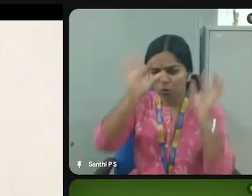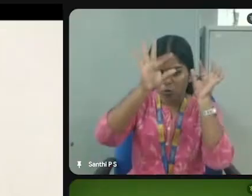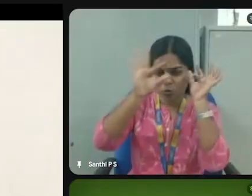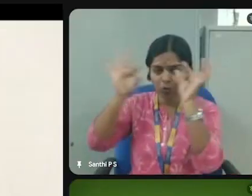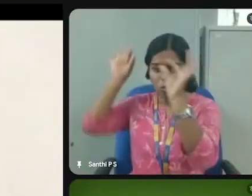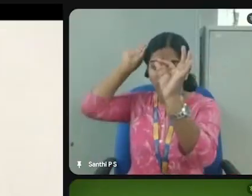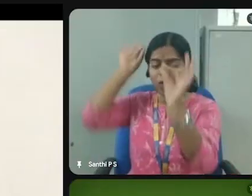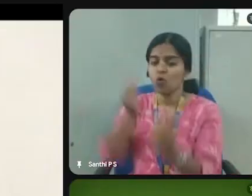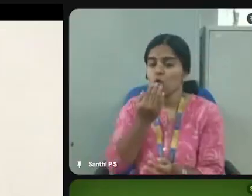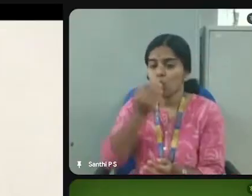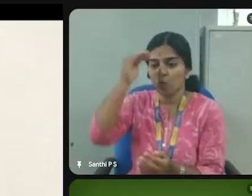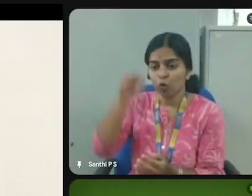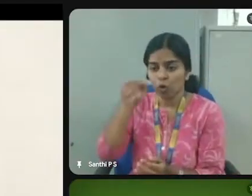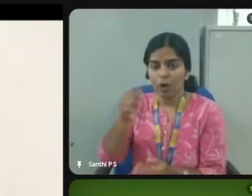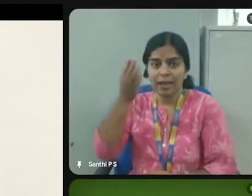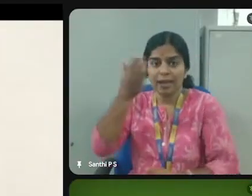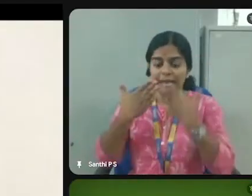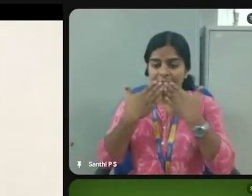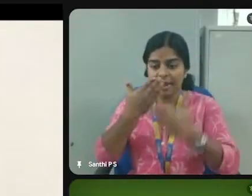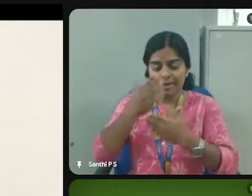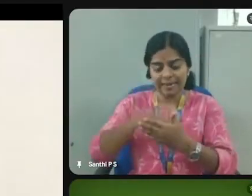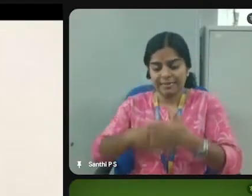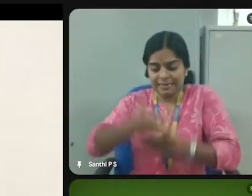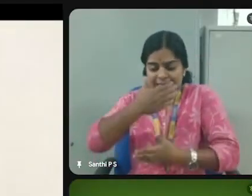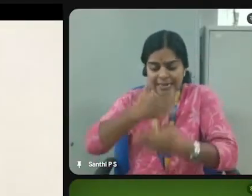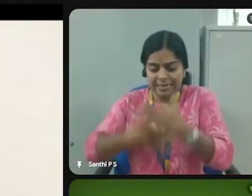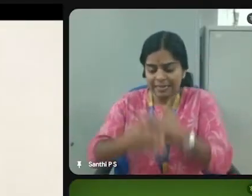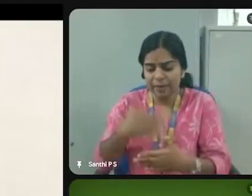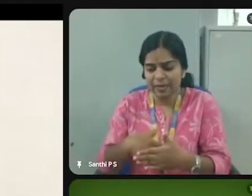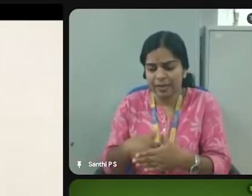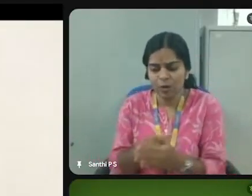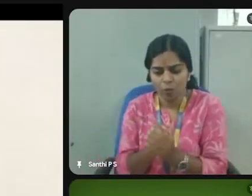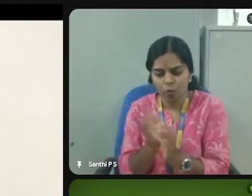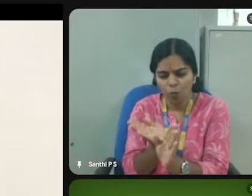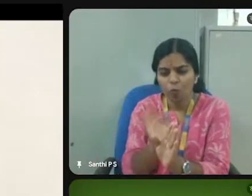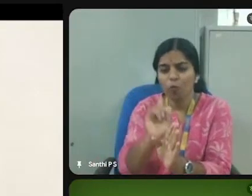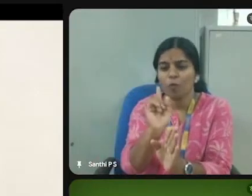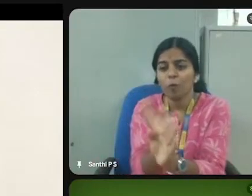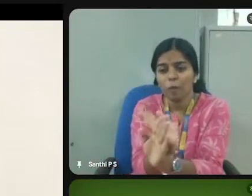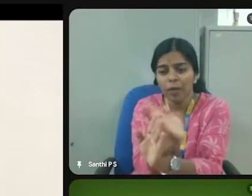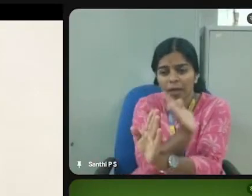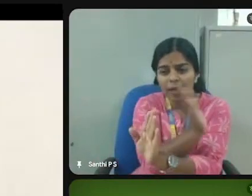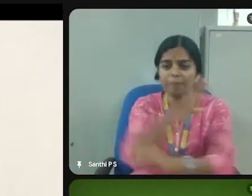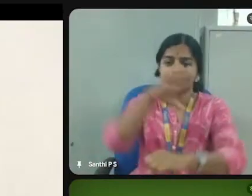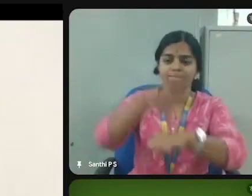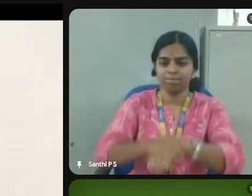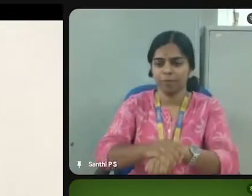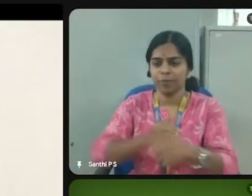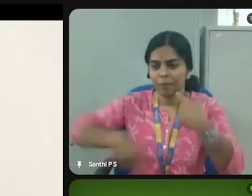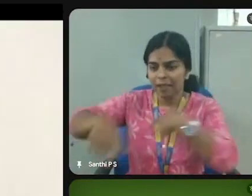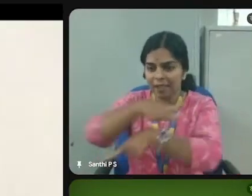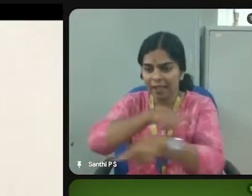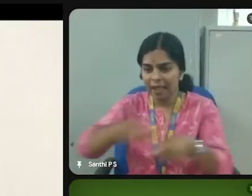ആ പഠന പരിമിതികളുള്ള കുട്ടികളുടെ ഏർലി ഐഡന്റിഫിക്കേഷനിലാണ്. ഞാൻ കഴിഞ്ഞ സെഷനിൽ പറഞ്ഞിരുന്നു, ഭാഷാപരമായ വികസനത്തിൽ